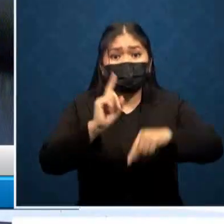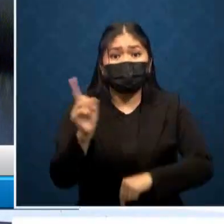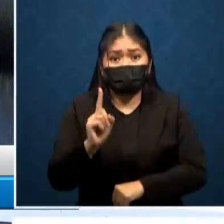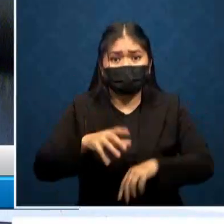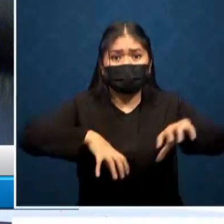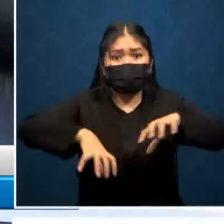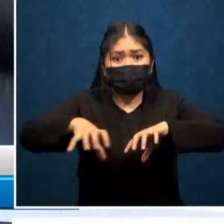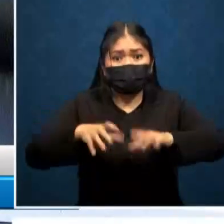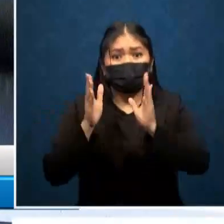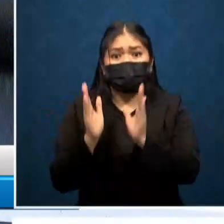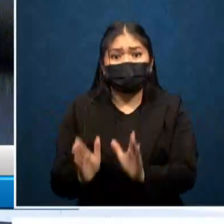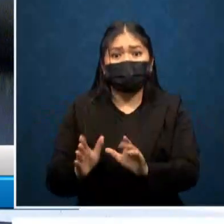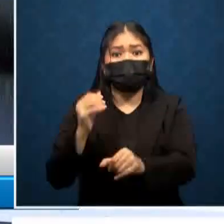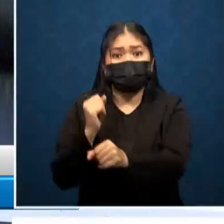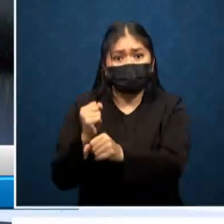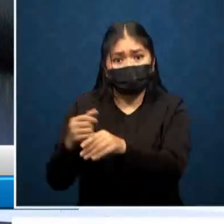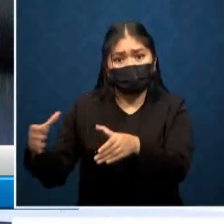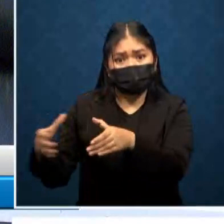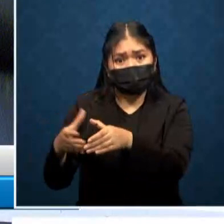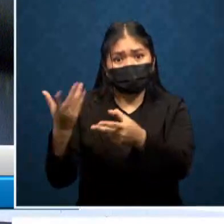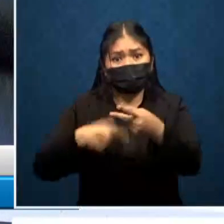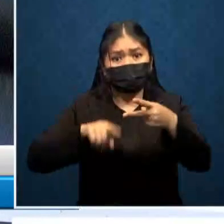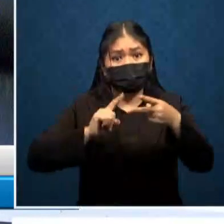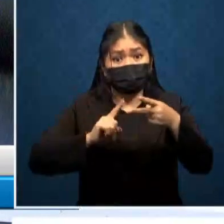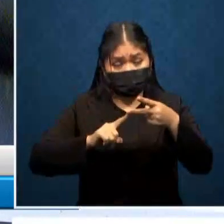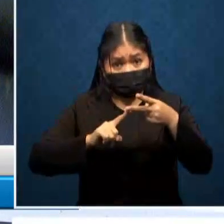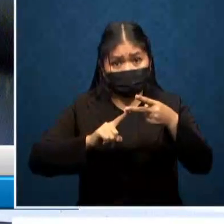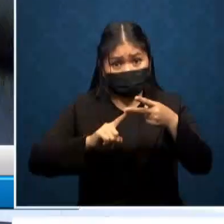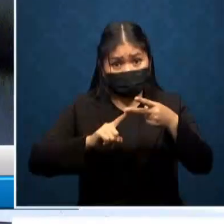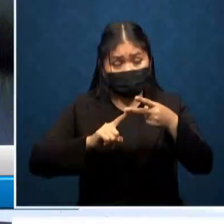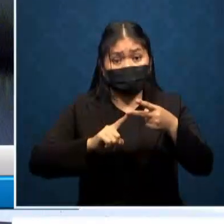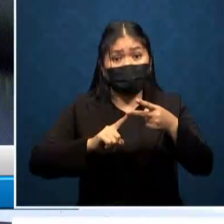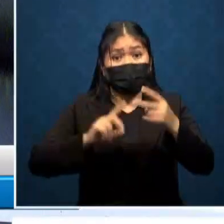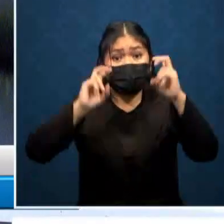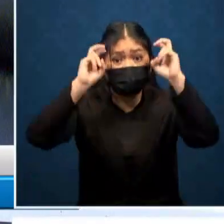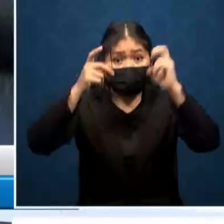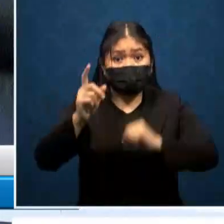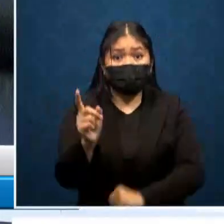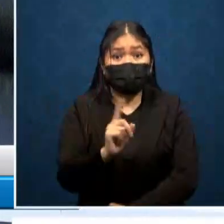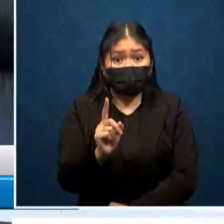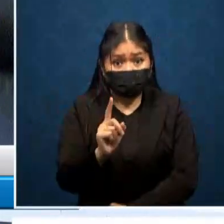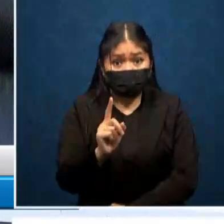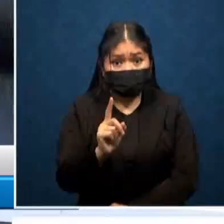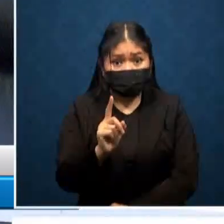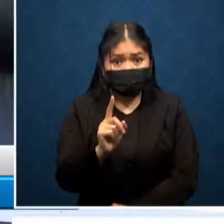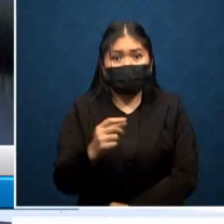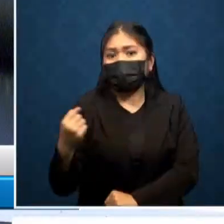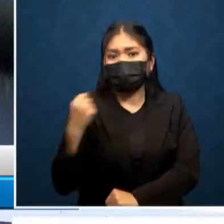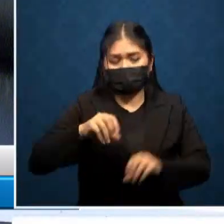บริหารงานบุคคลประการที่2ที่สำคัญนะครับคือเรื่องของการกระจายอำน